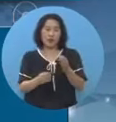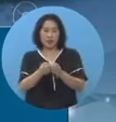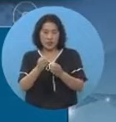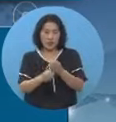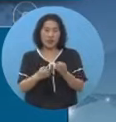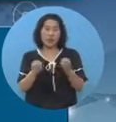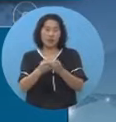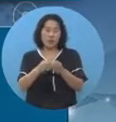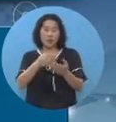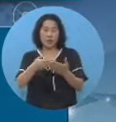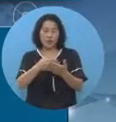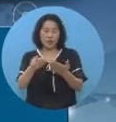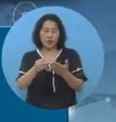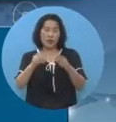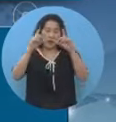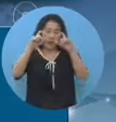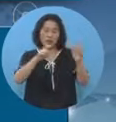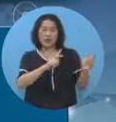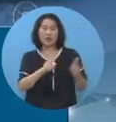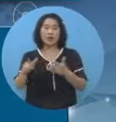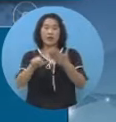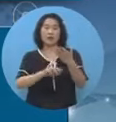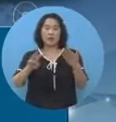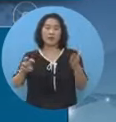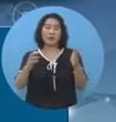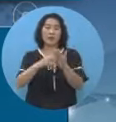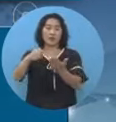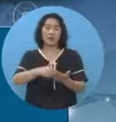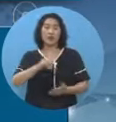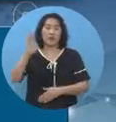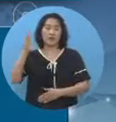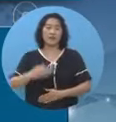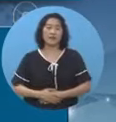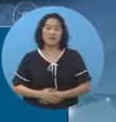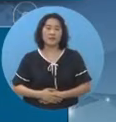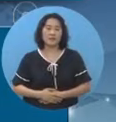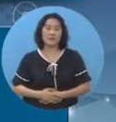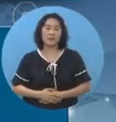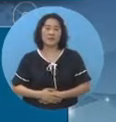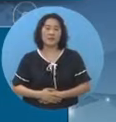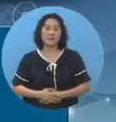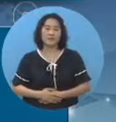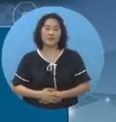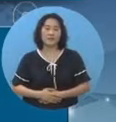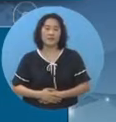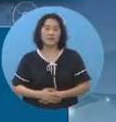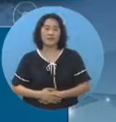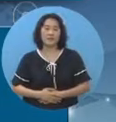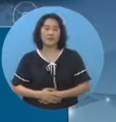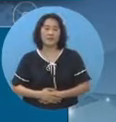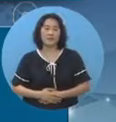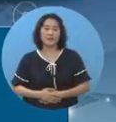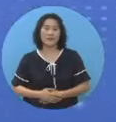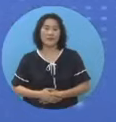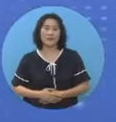시, 산문, 그림, 포스터, 사진 등을 9월 30일까지 접수하면 됩니다. 지금까지 정보마당입니다.